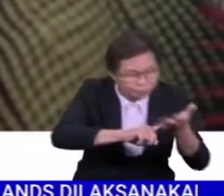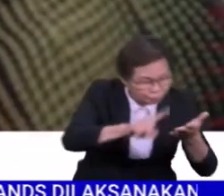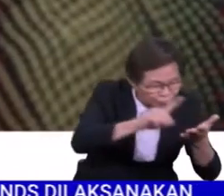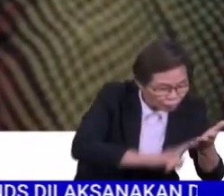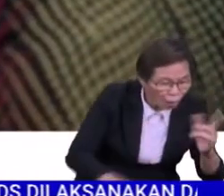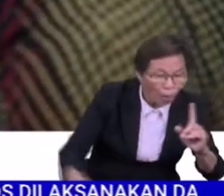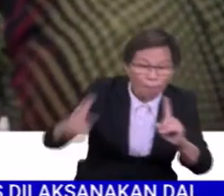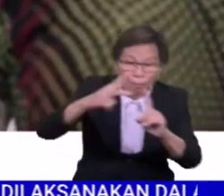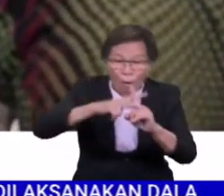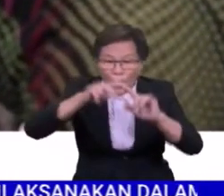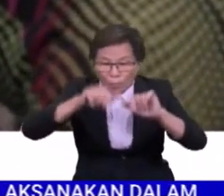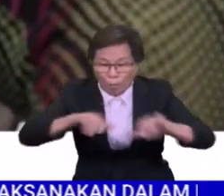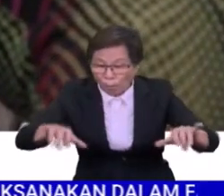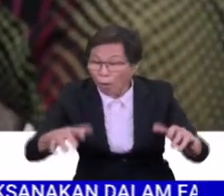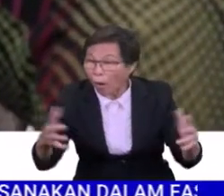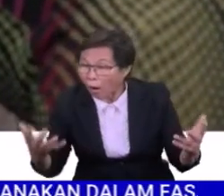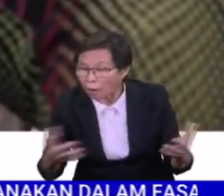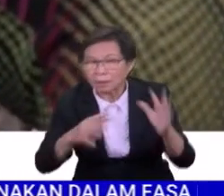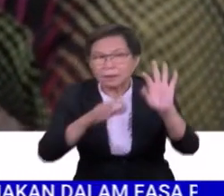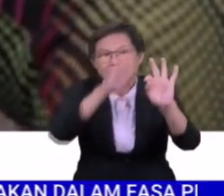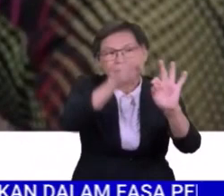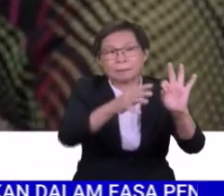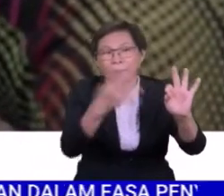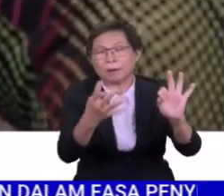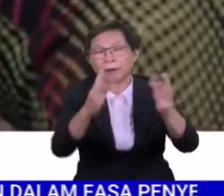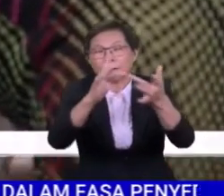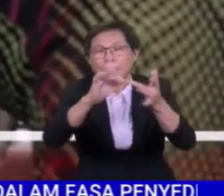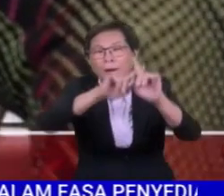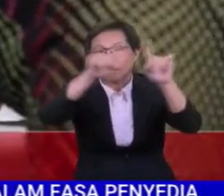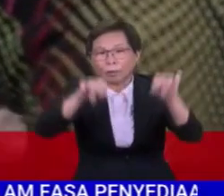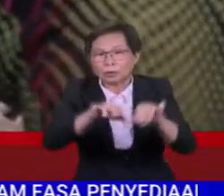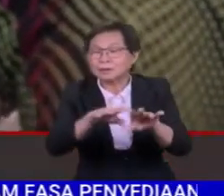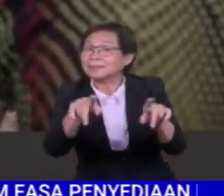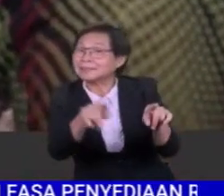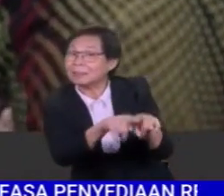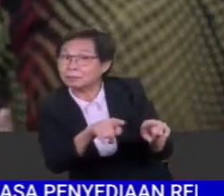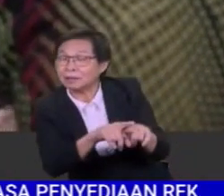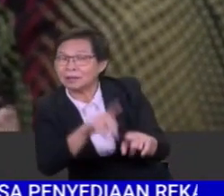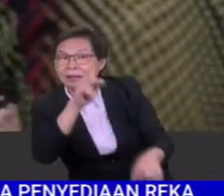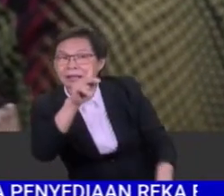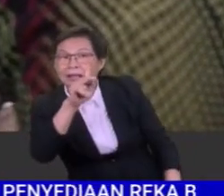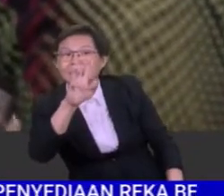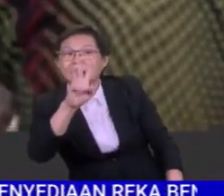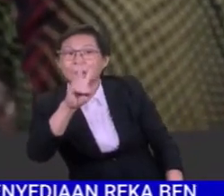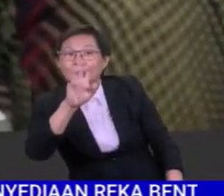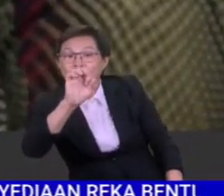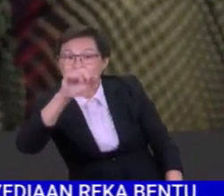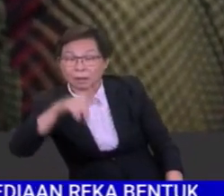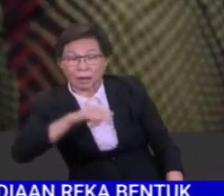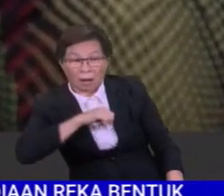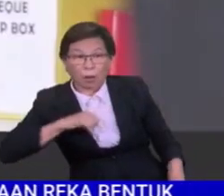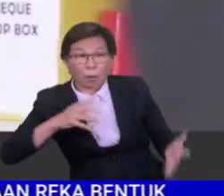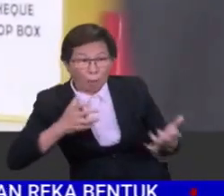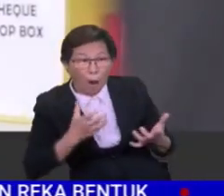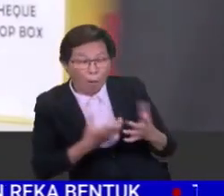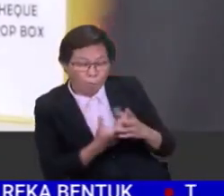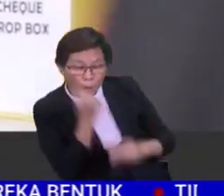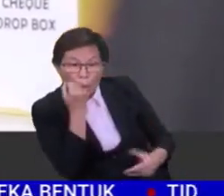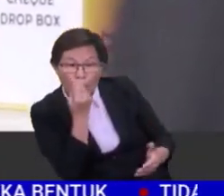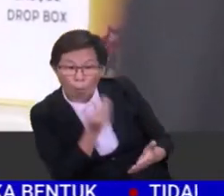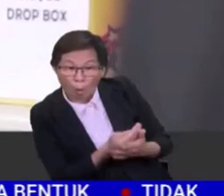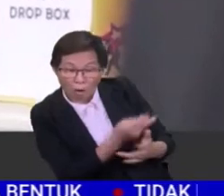status permohonan boleh dibuat bermula 9 April melalui portal sama tidak boleh SP menjelaskan ahlinya yang ingin mengeluarkannya